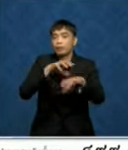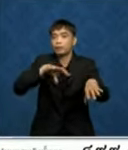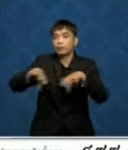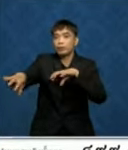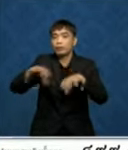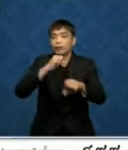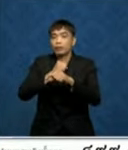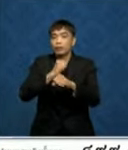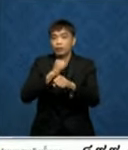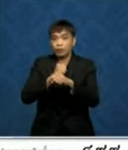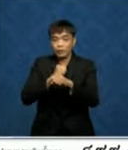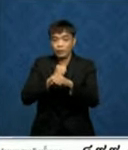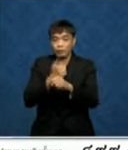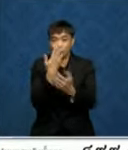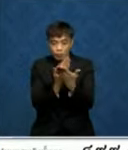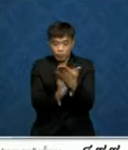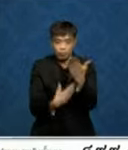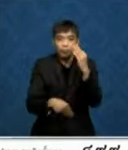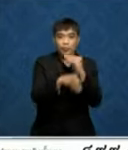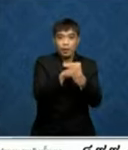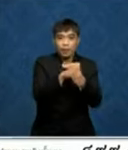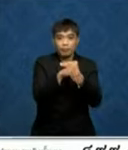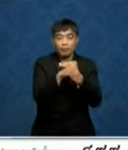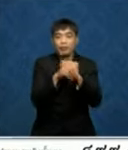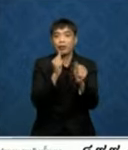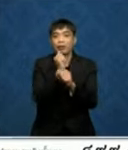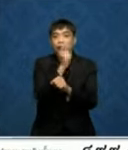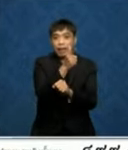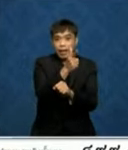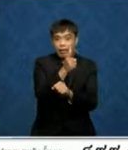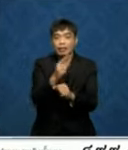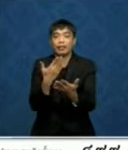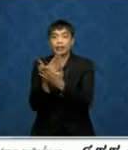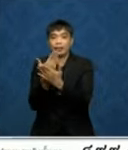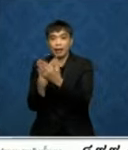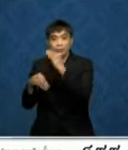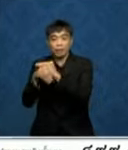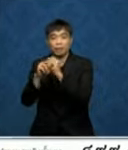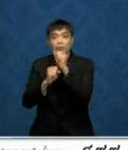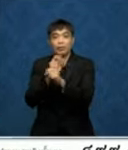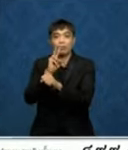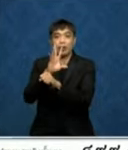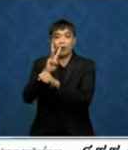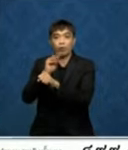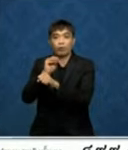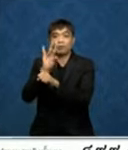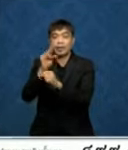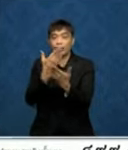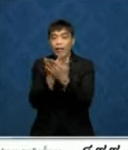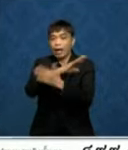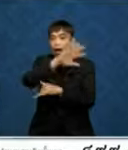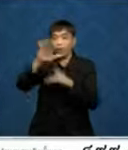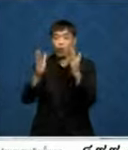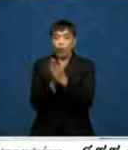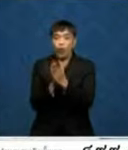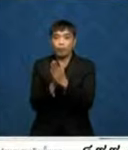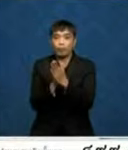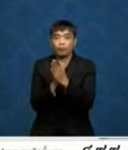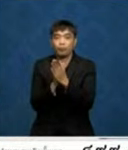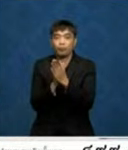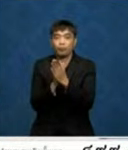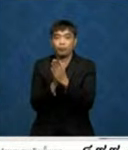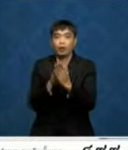งบประมาณรายจ่ายเพิ่มเติมประจำปีงบประมาณปี2567ทำให้มียอดขาดดุลรวมกัน